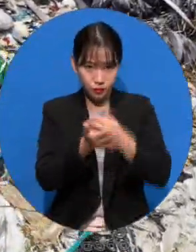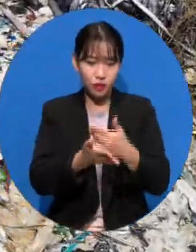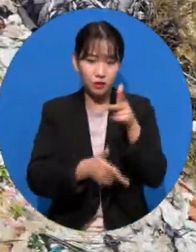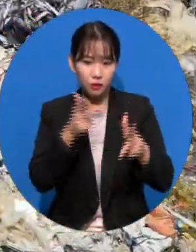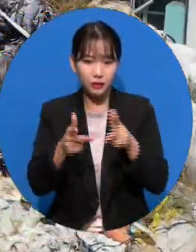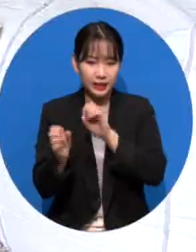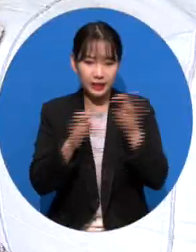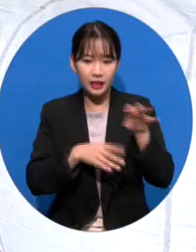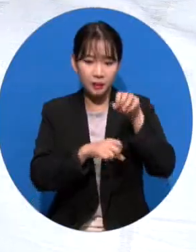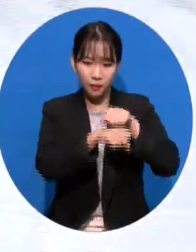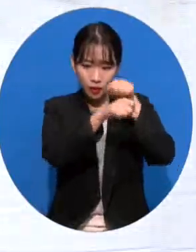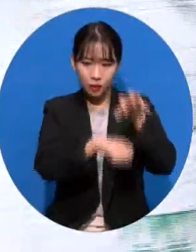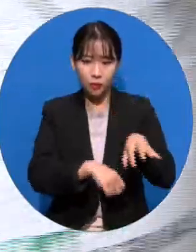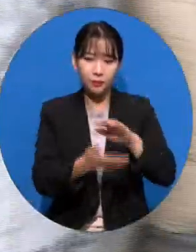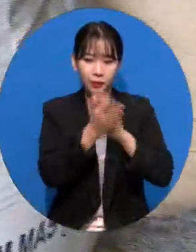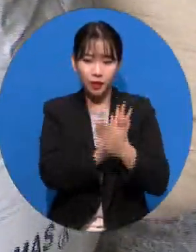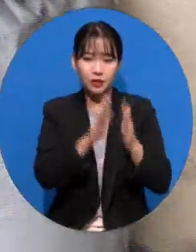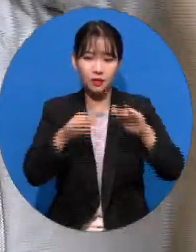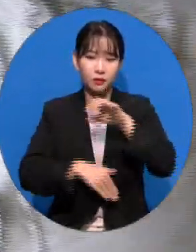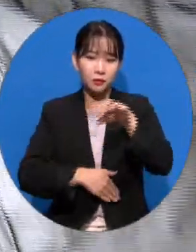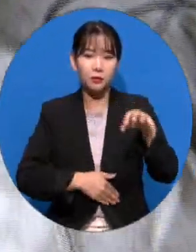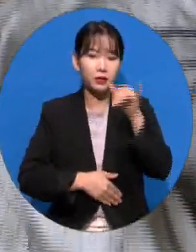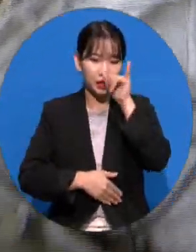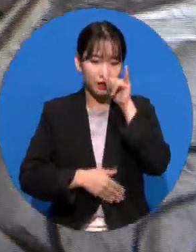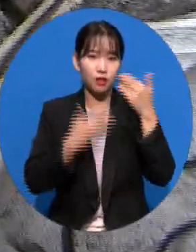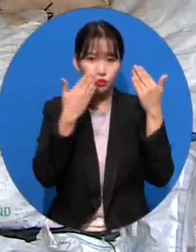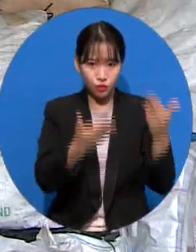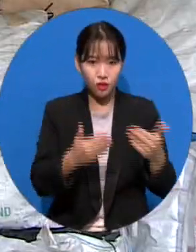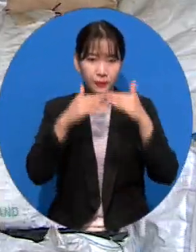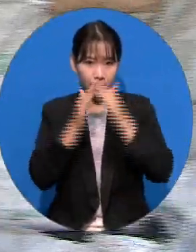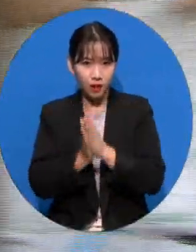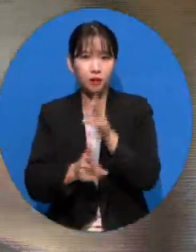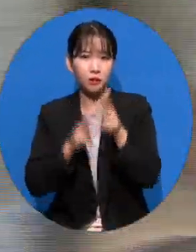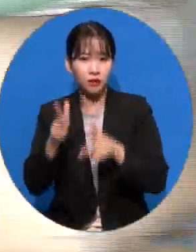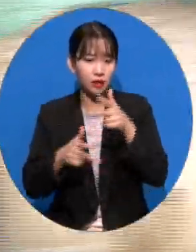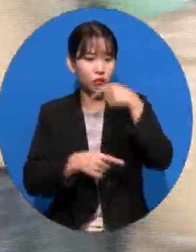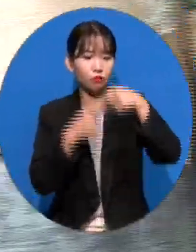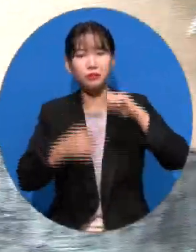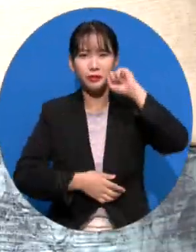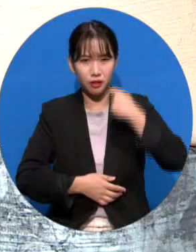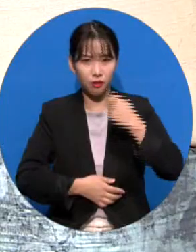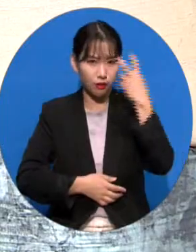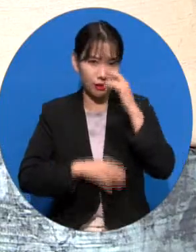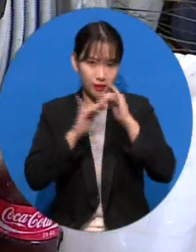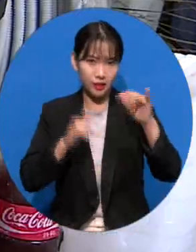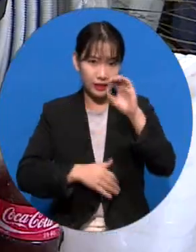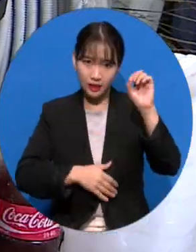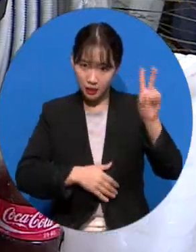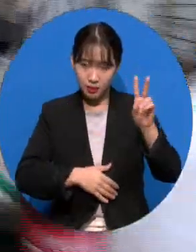적치장으로 변한 건 전남 곳곳에서 확인되고 있습니다. 휴업이나 폐업을 한 공장은 운영난으로 관리 인력이나